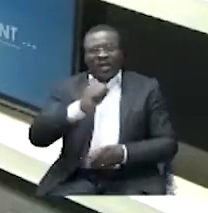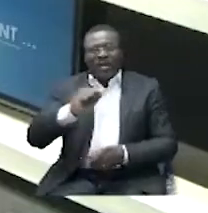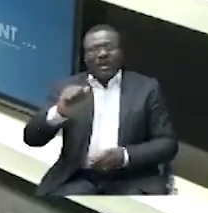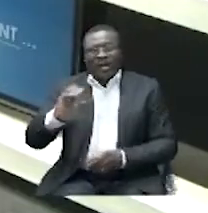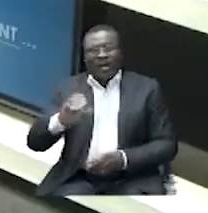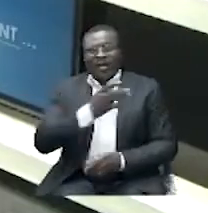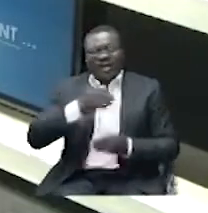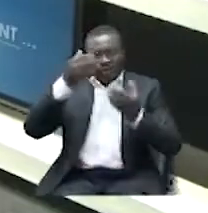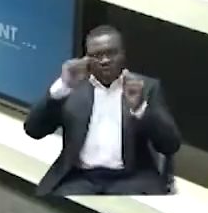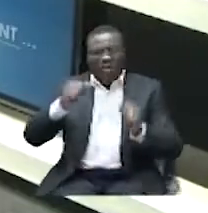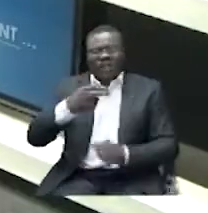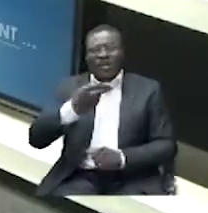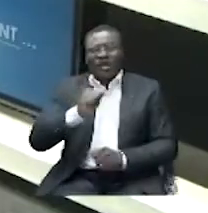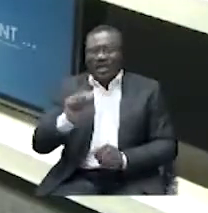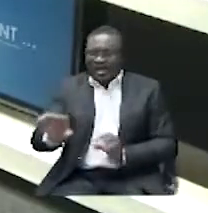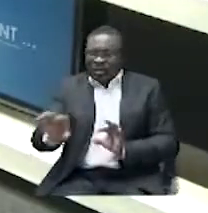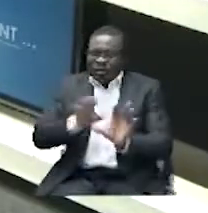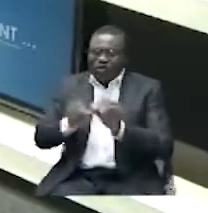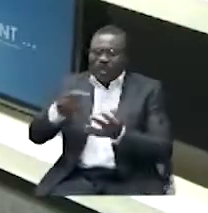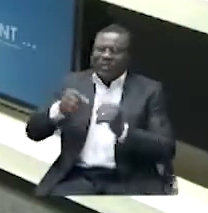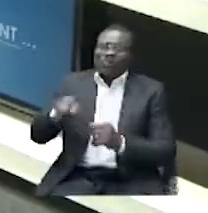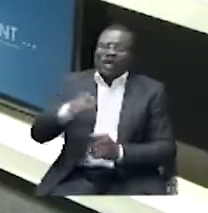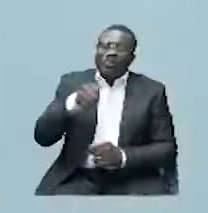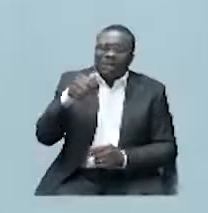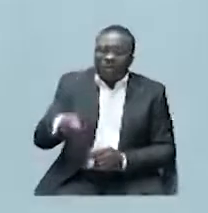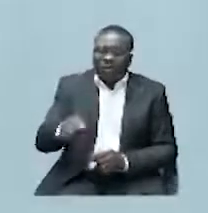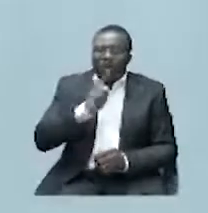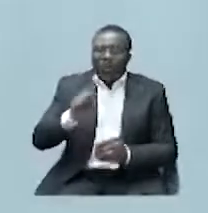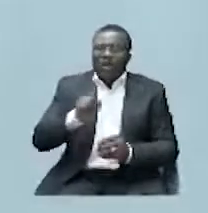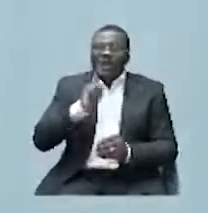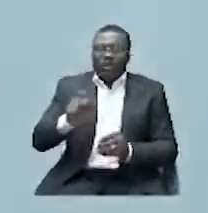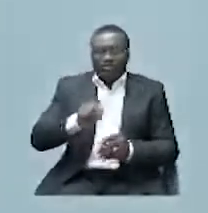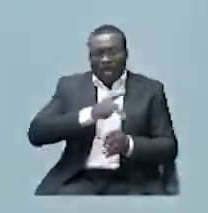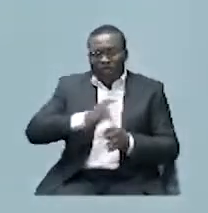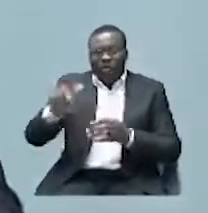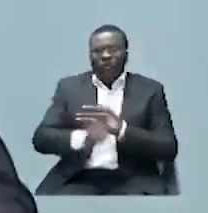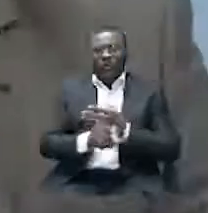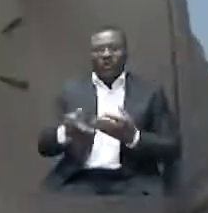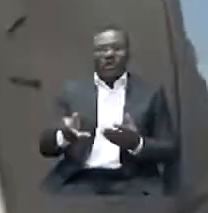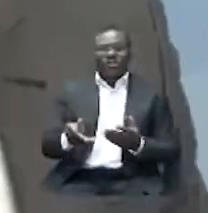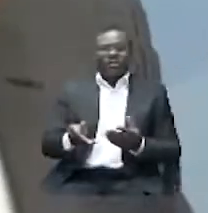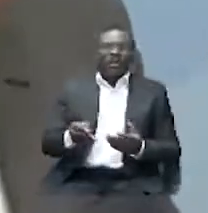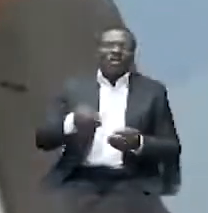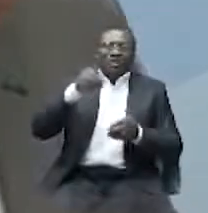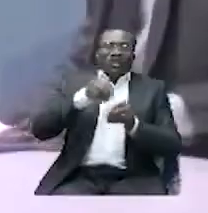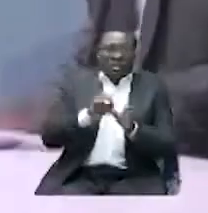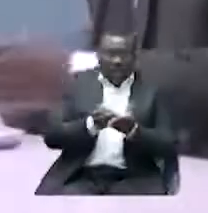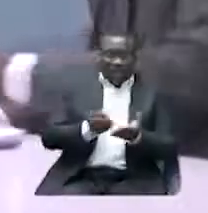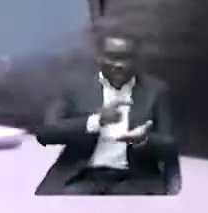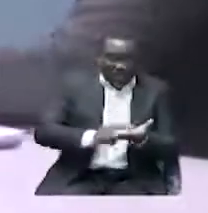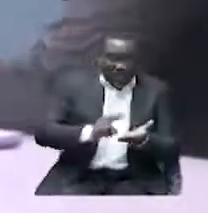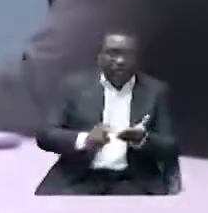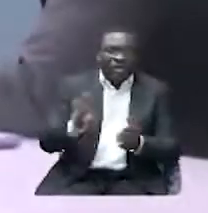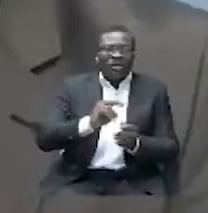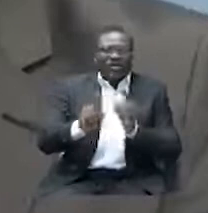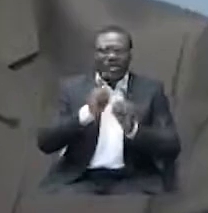soit élu en leur sein. Que le président de la HAC soit un professionnel des médias. Majoritairement, dans votre document, quand on le lit, vous avez parlé de